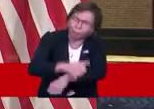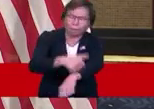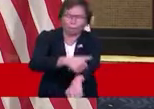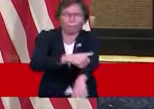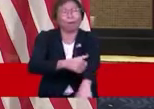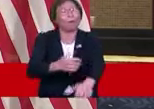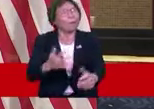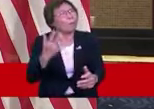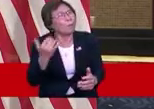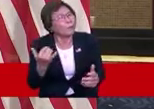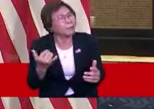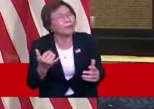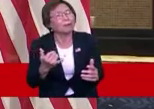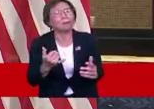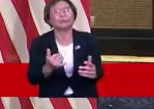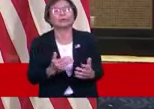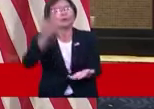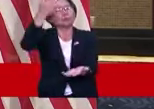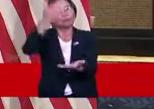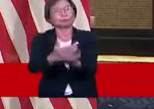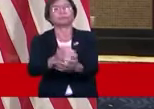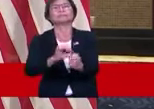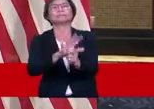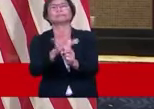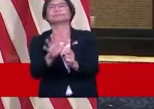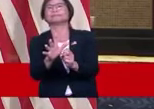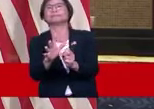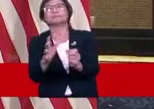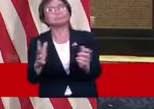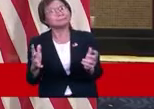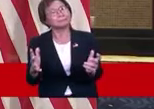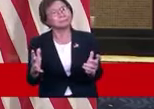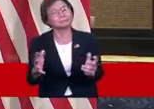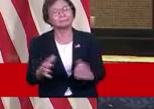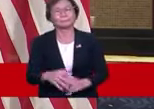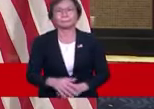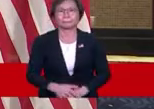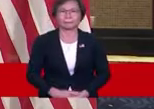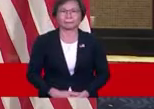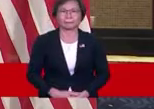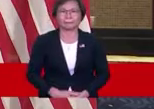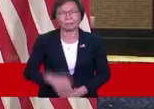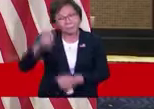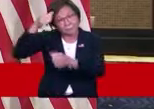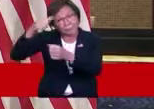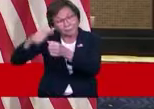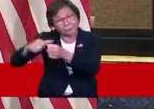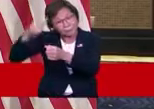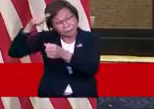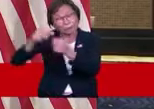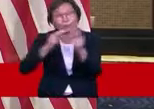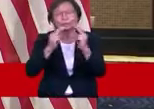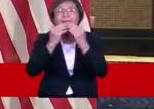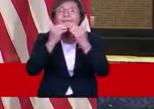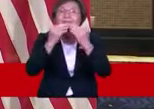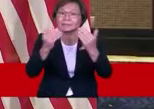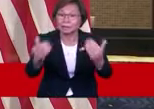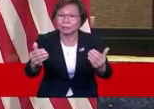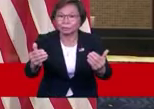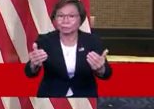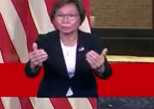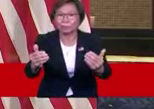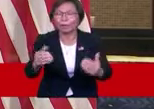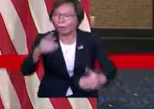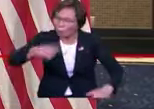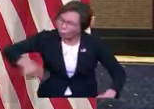Hai untuk apa untuk memerangi pendek biqolbi Spa Hai tidak lupa juga ucapan terima kasih saya buat